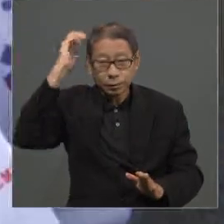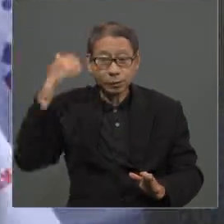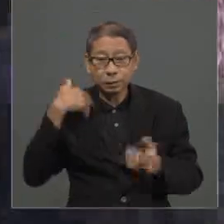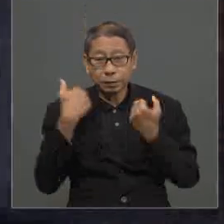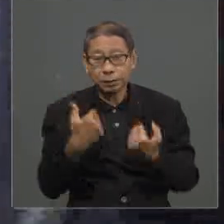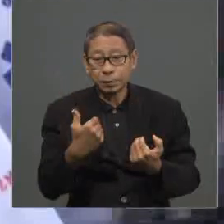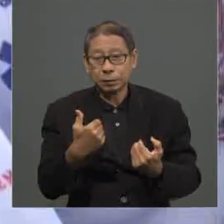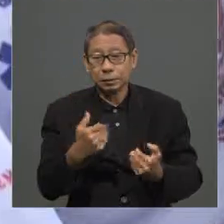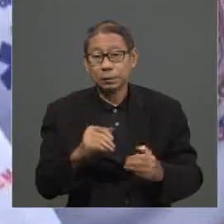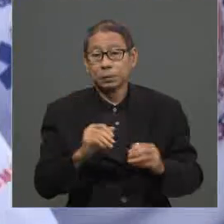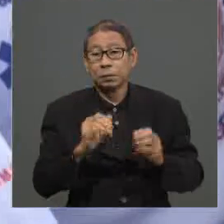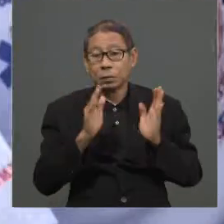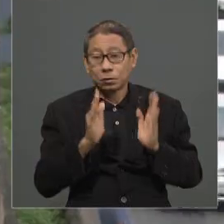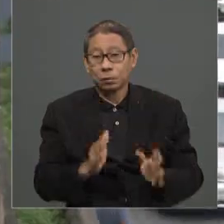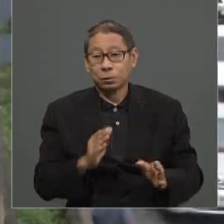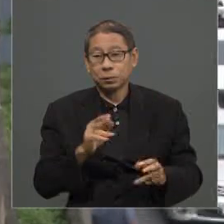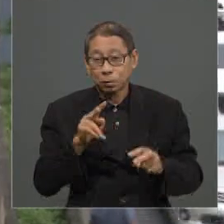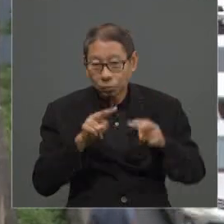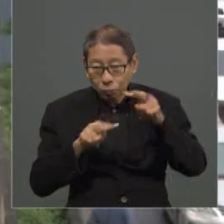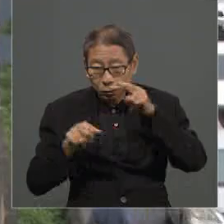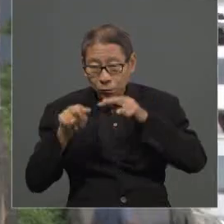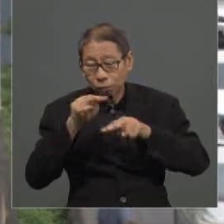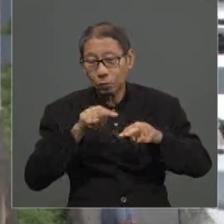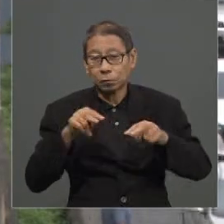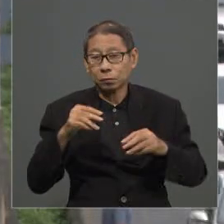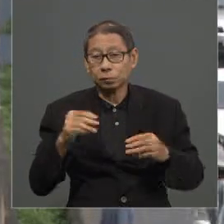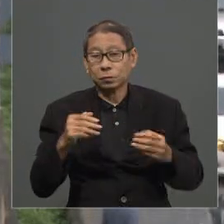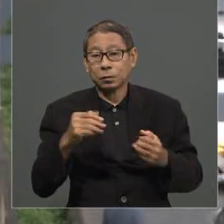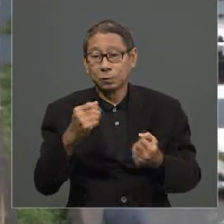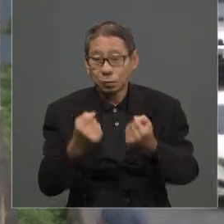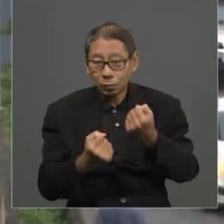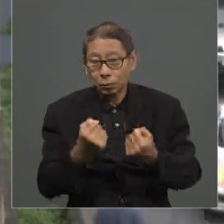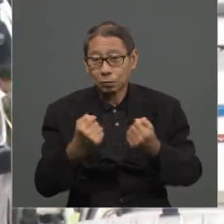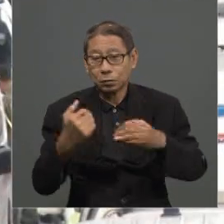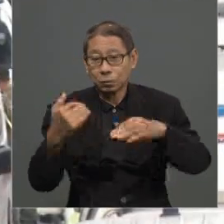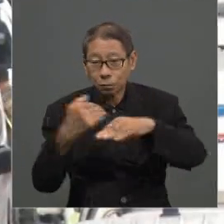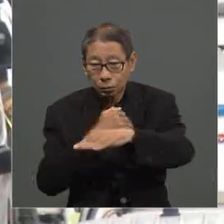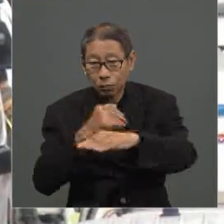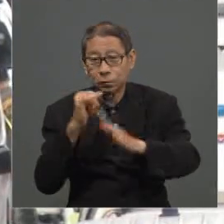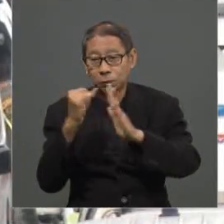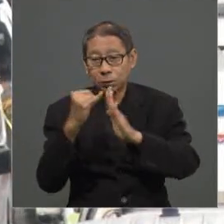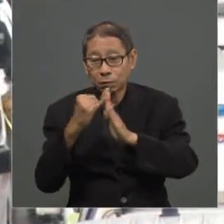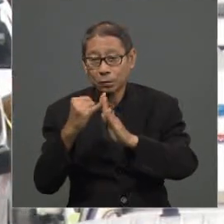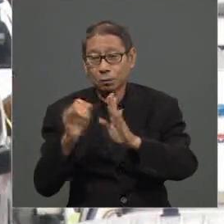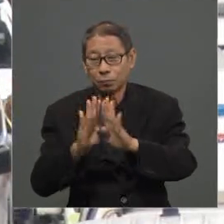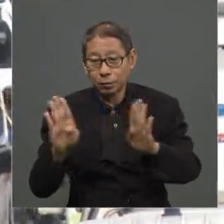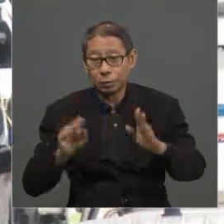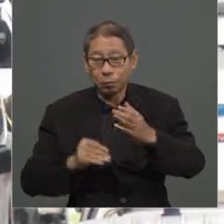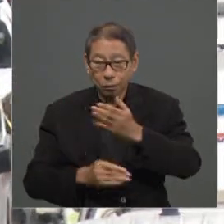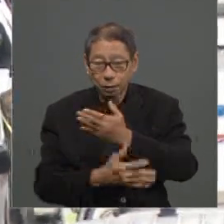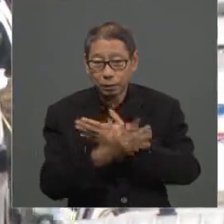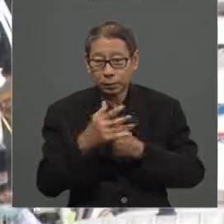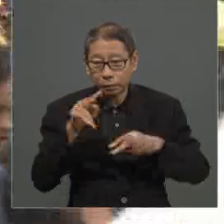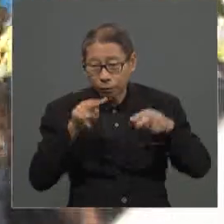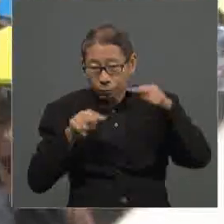างเจ้าหน้าที่ของกรมขนส่งเองเนี่ยก็จะต้องถูกตรวจสอบด้วยนะครับจริงๆเนี่ยขนส่งจังหวัด ก็โดนย้ายเข้ามาเพื่อจะได้เปิดทางในการตรวจสอบแล้วนะฮะ